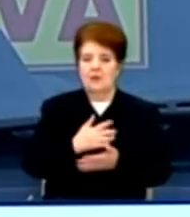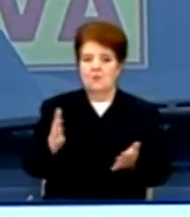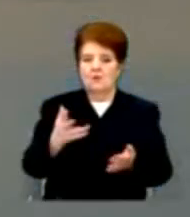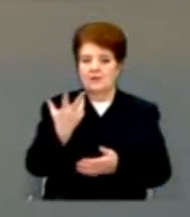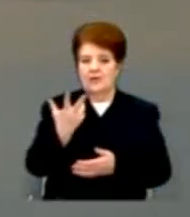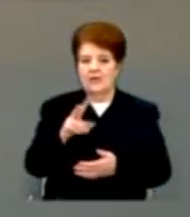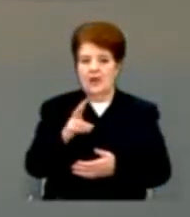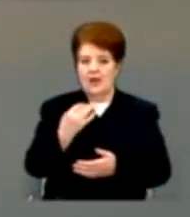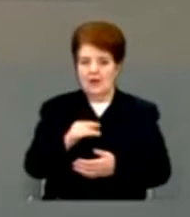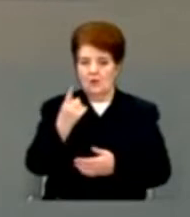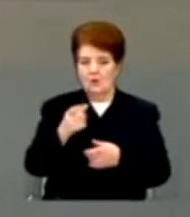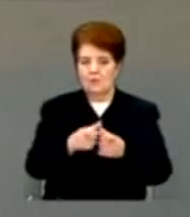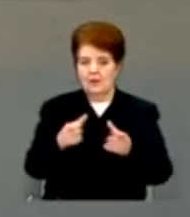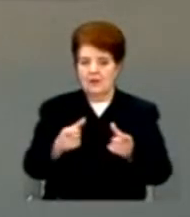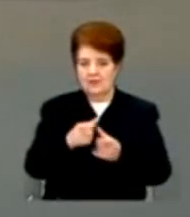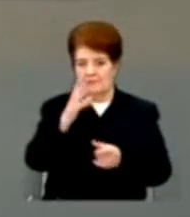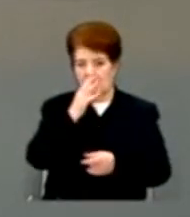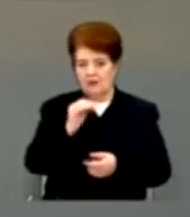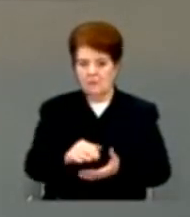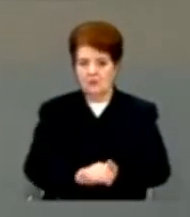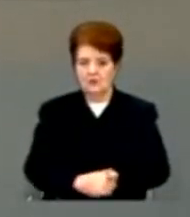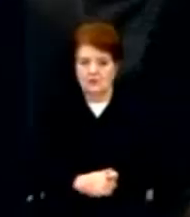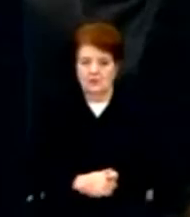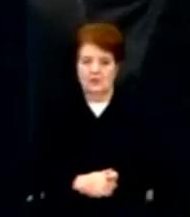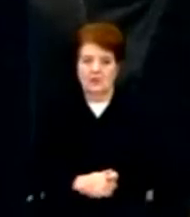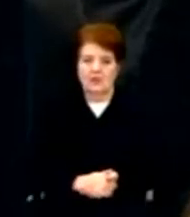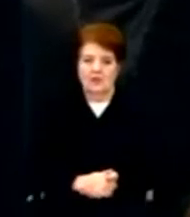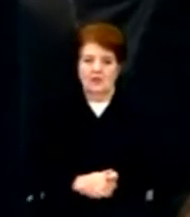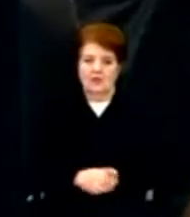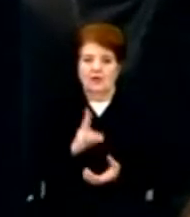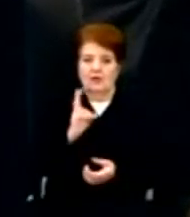prețul actual al unui bilet de microbuz. Aș plăti și 5 lei, dar cum